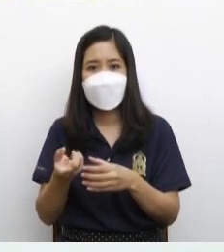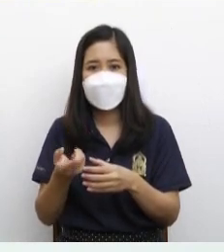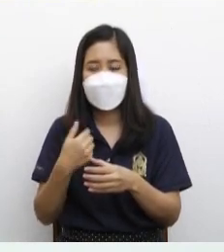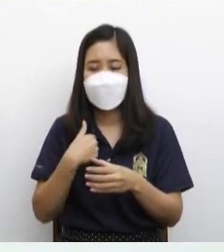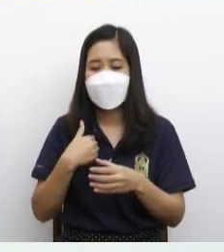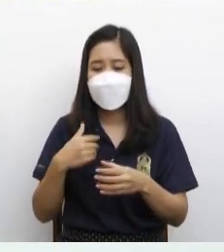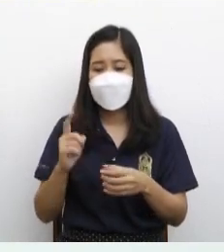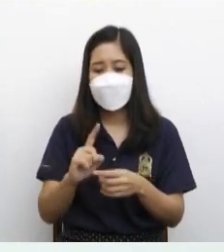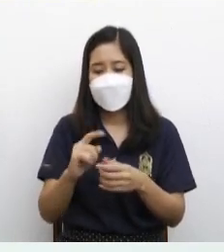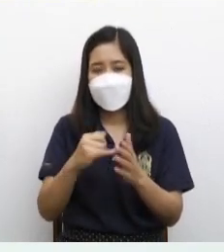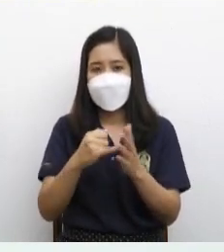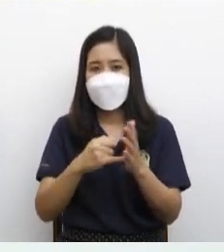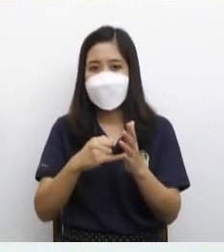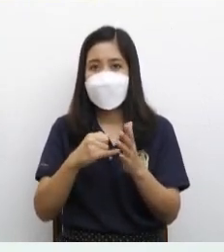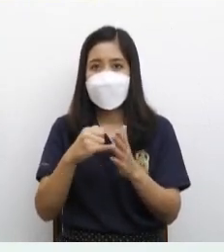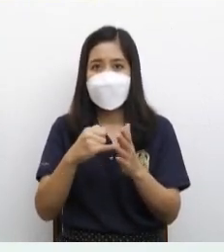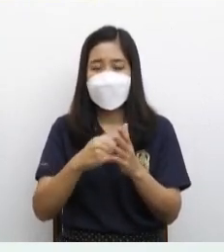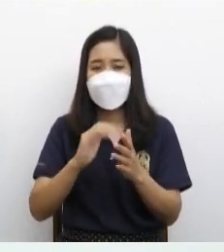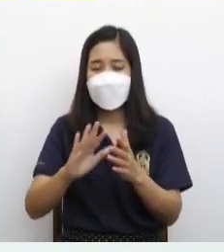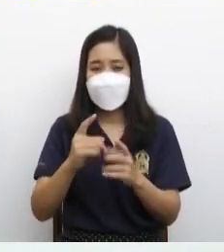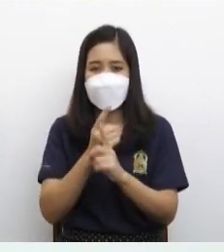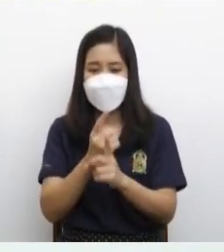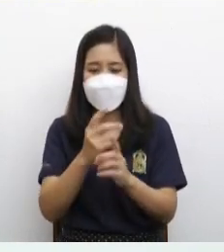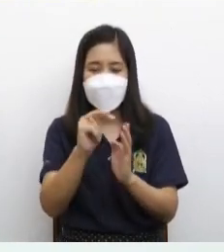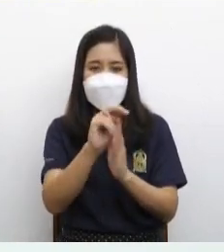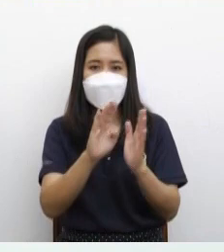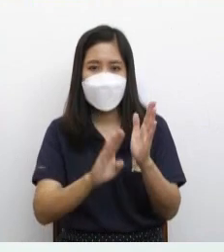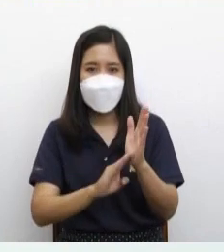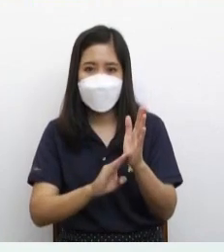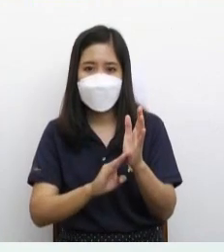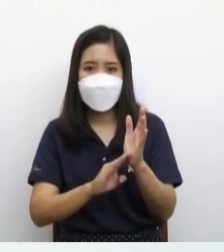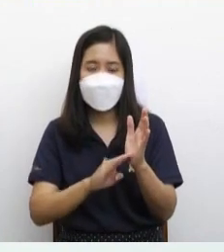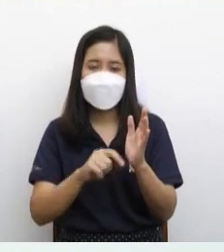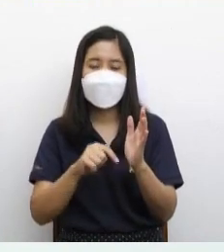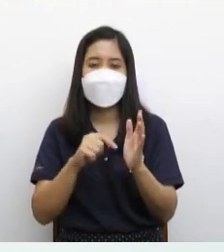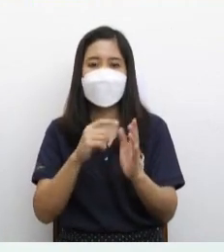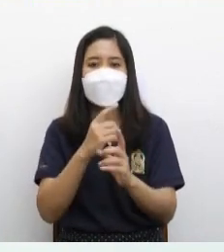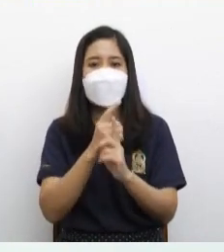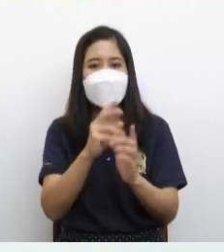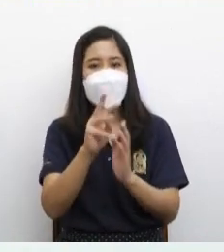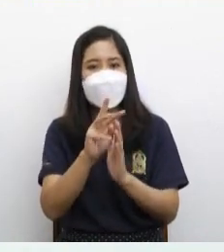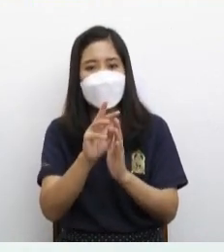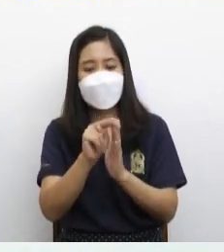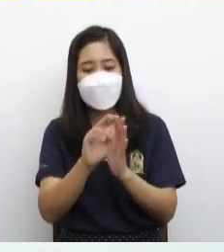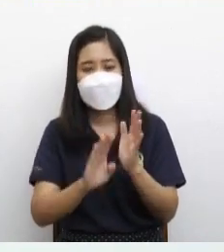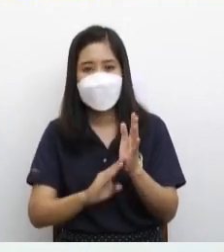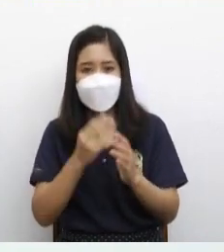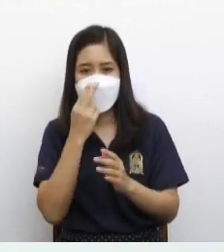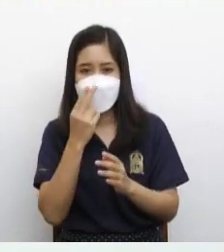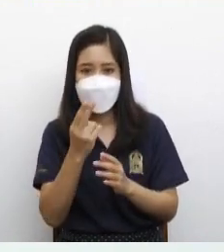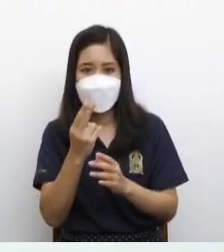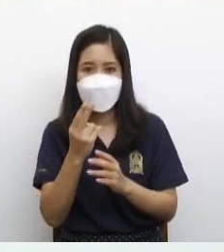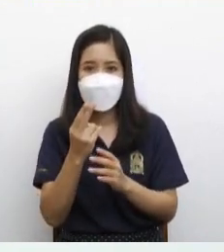ลงไปครั้งนี้คณะมนตรีก็ได้มอบนโยบายให้กับทางอ่าส่วนหน่วยงานในระดับ